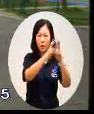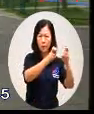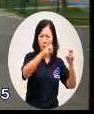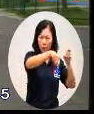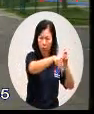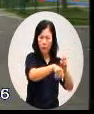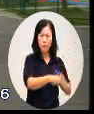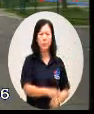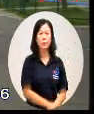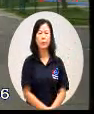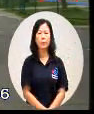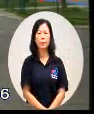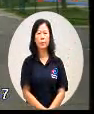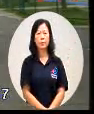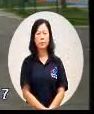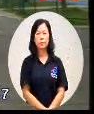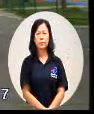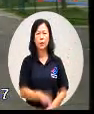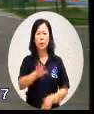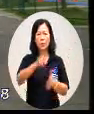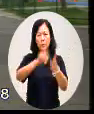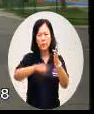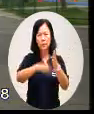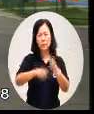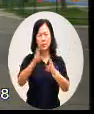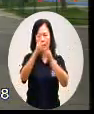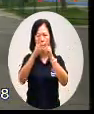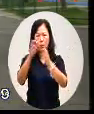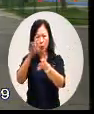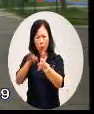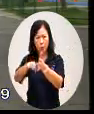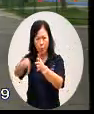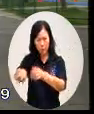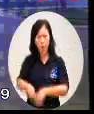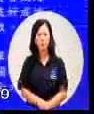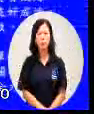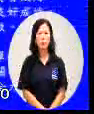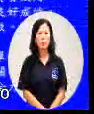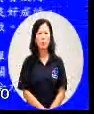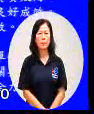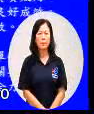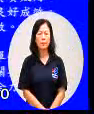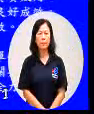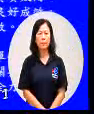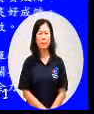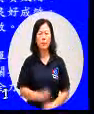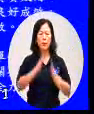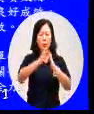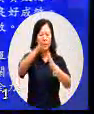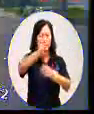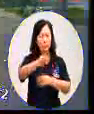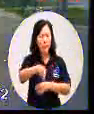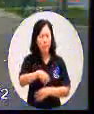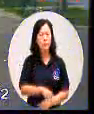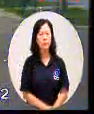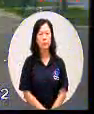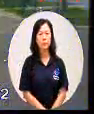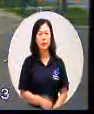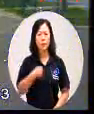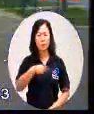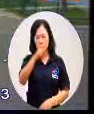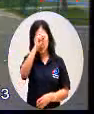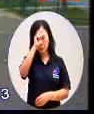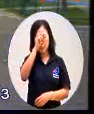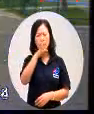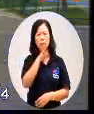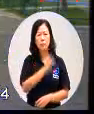的家这这就是我们简易的篮球场。再下一张。哦，市长安尼啦哈，我还建议一个是